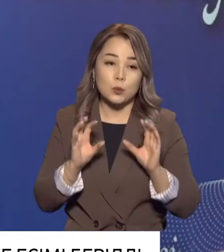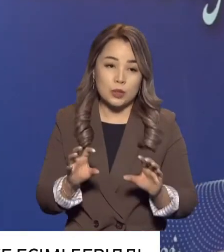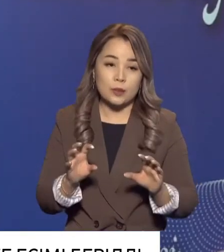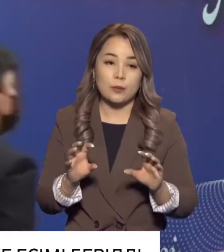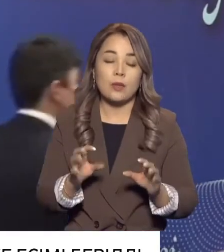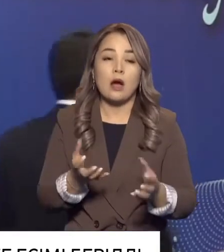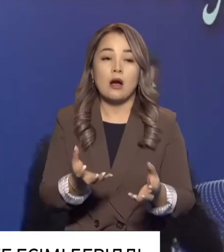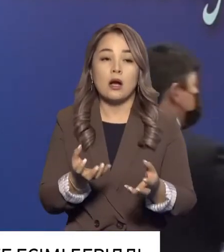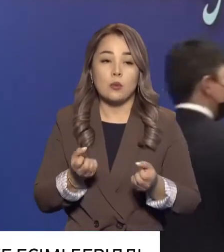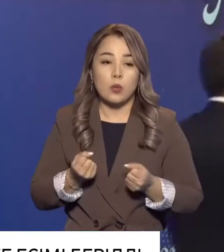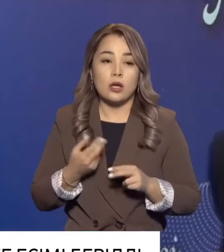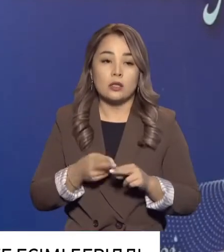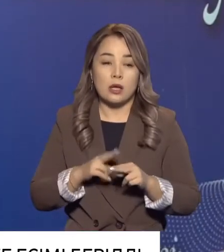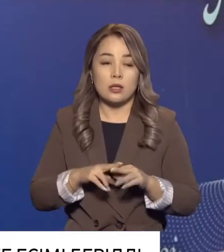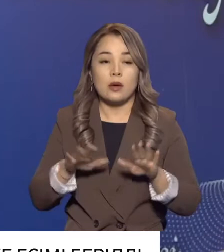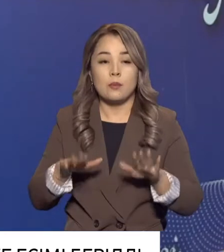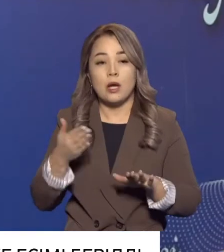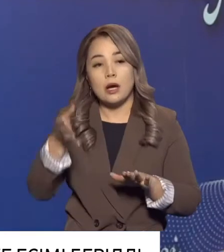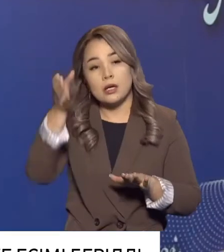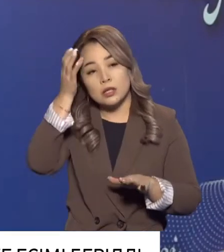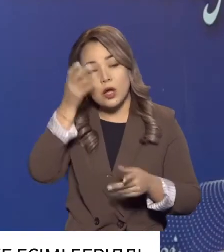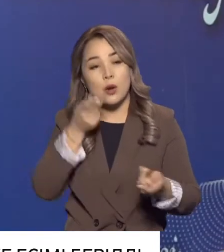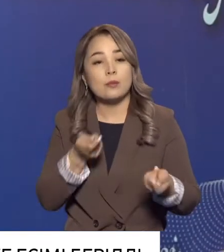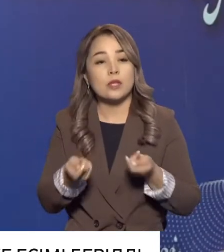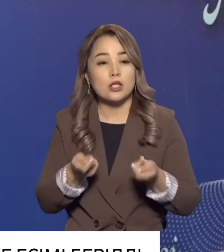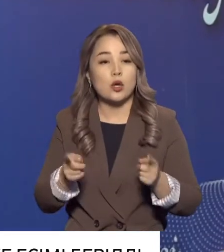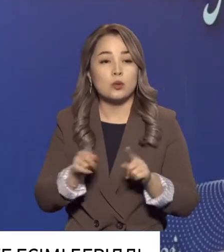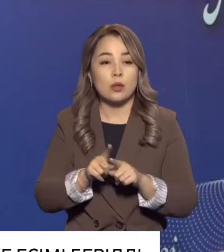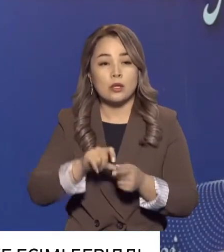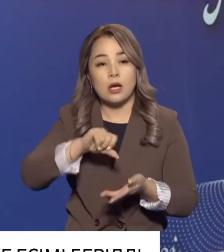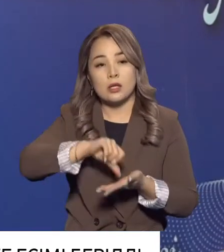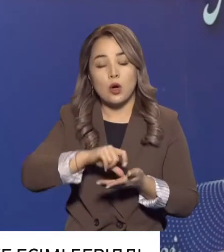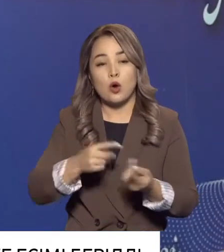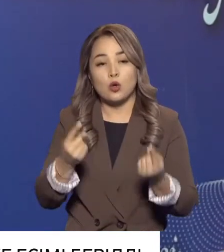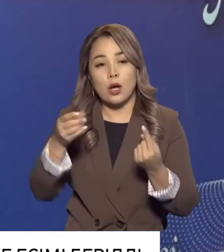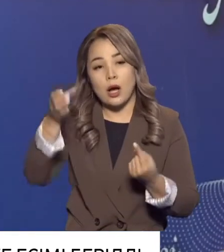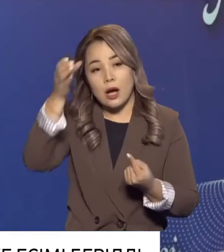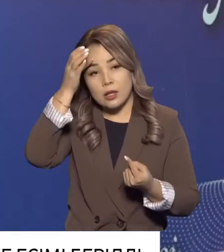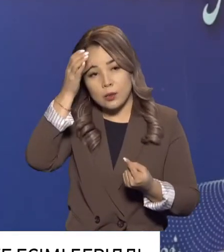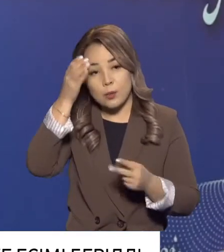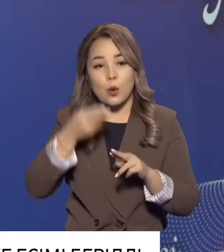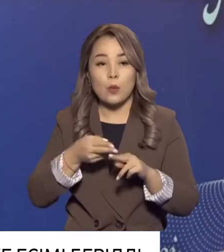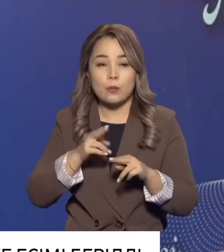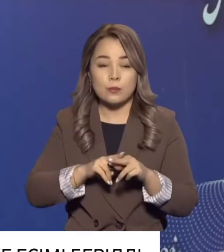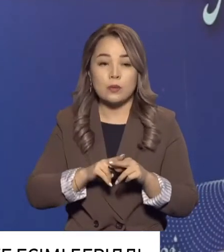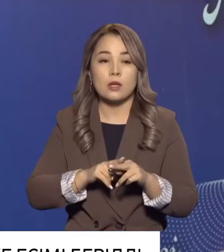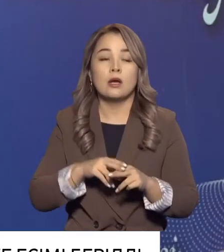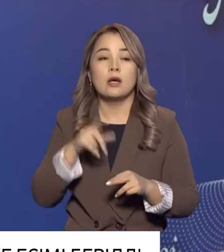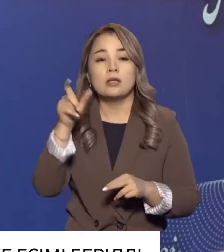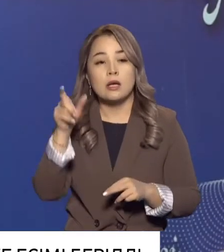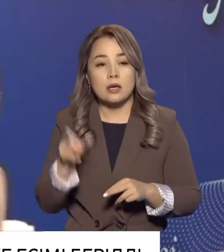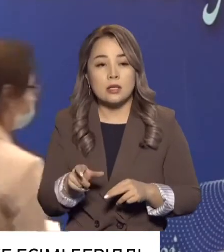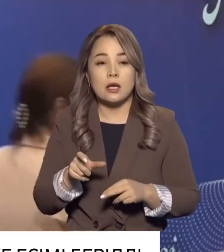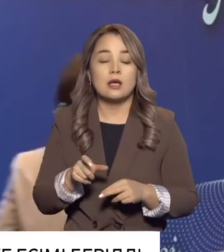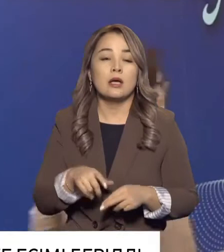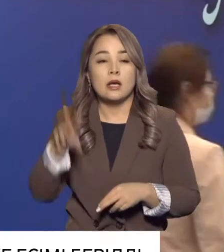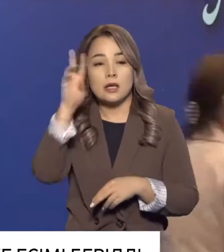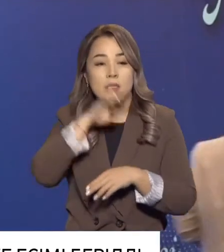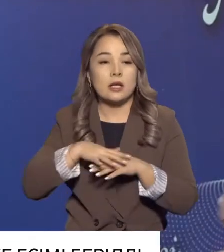конституцияның қабылдауына ол жерде де ғылыми жетекші болған ұлы ғалым. Сондықтан Салық Зиманычтың